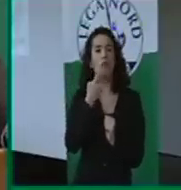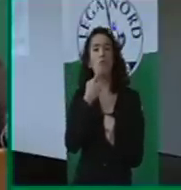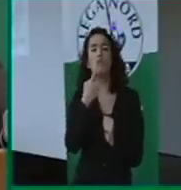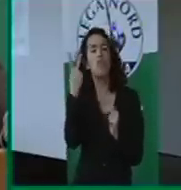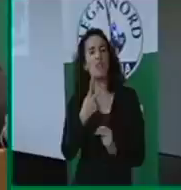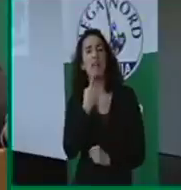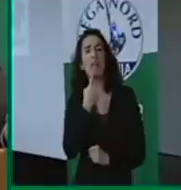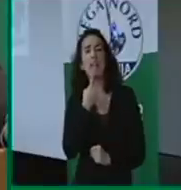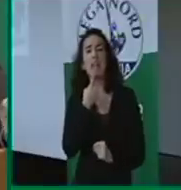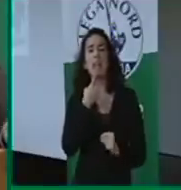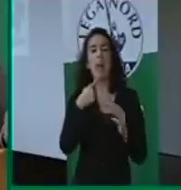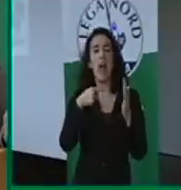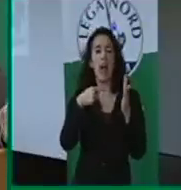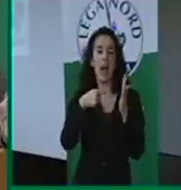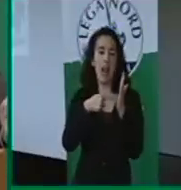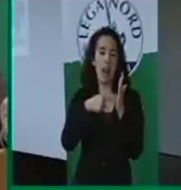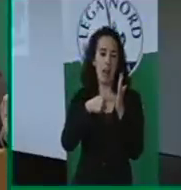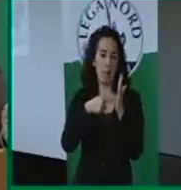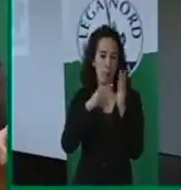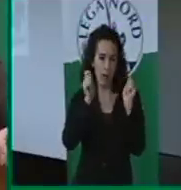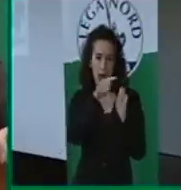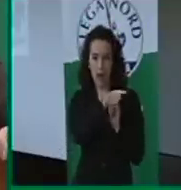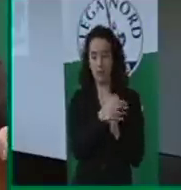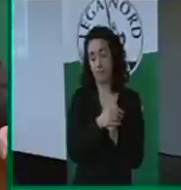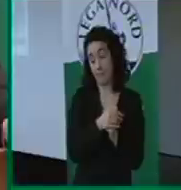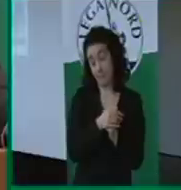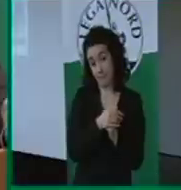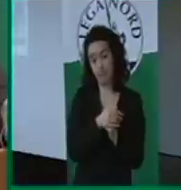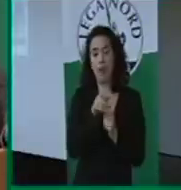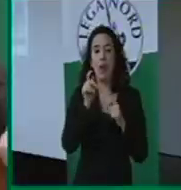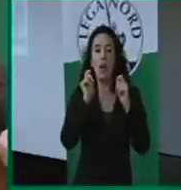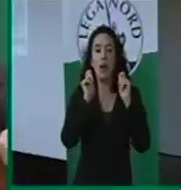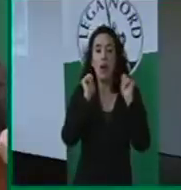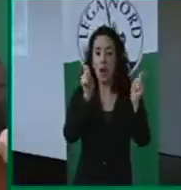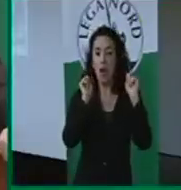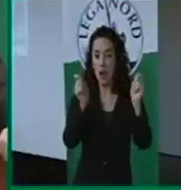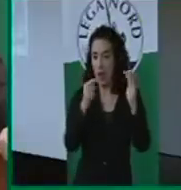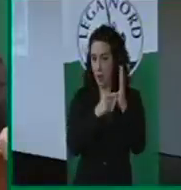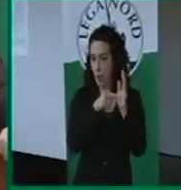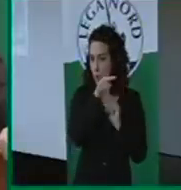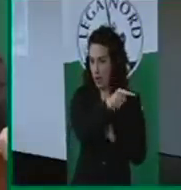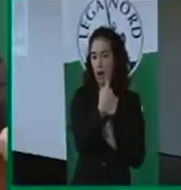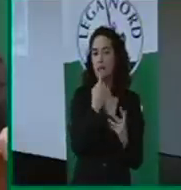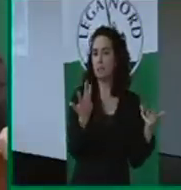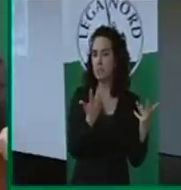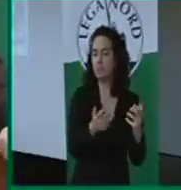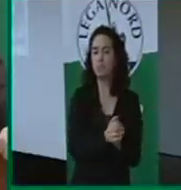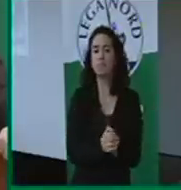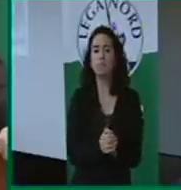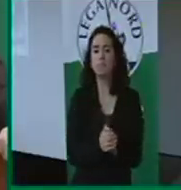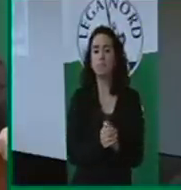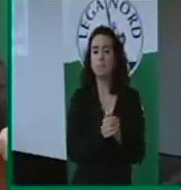allora Repubblica titolava su Ruby che era mentale No